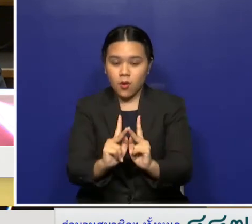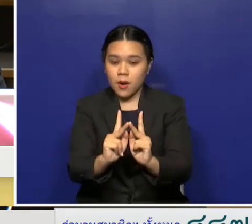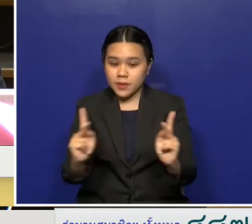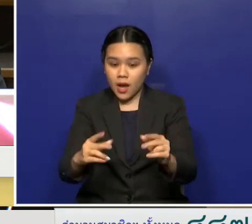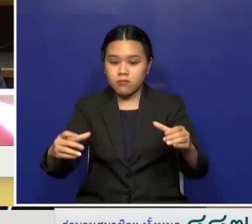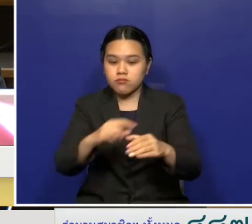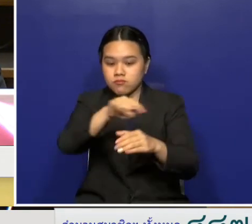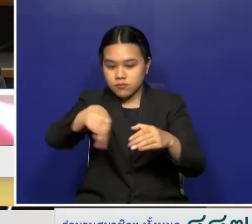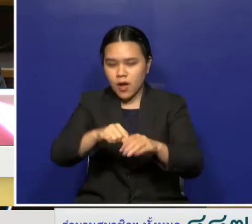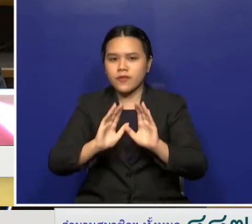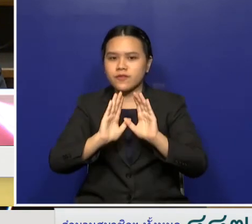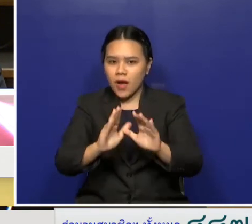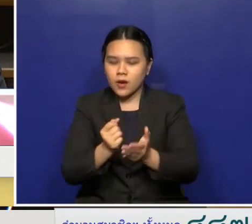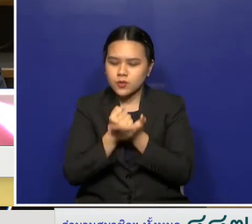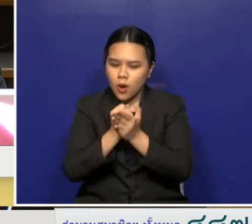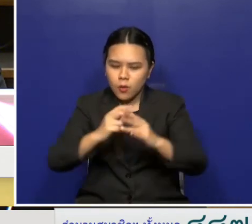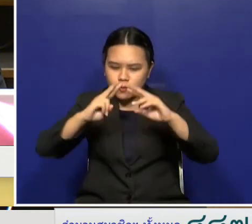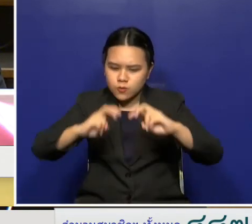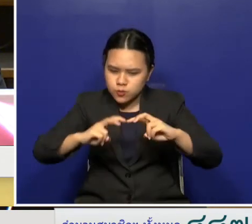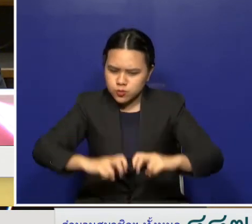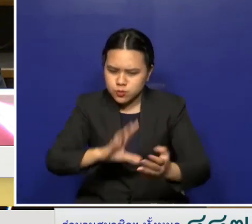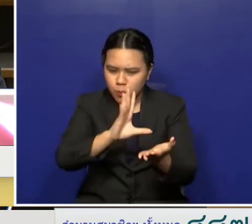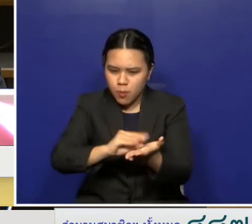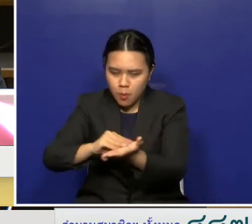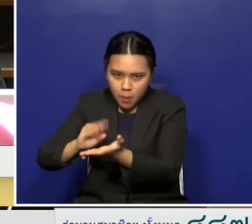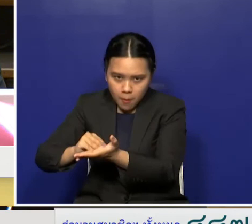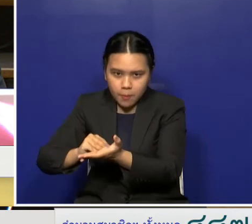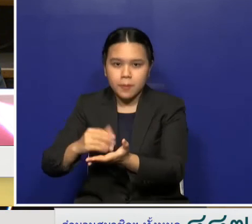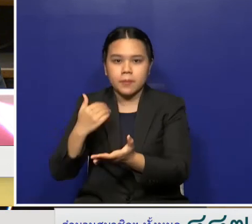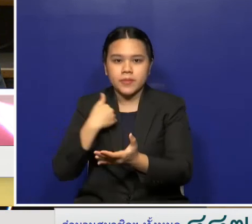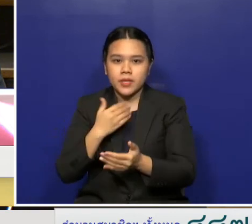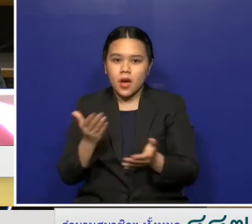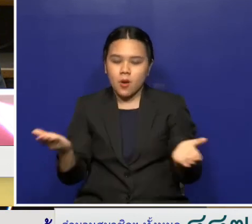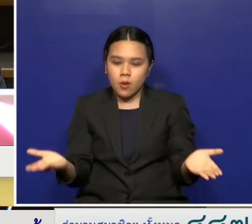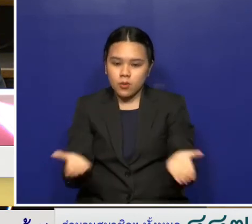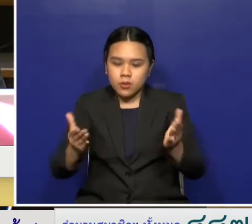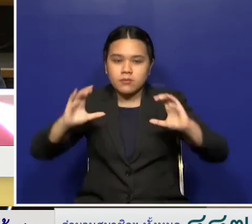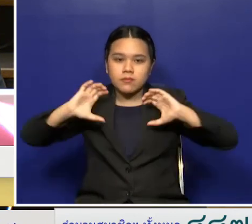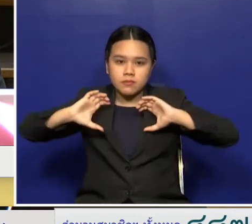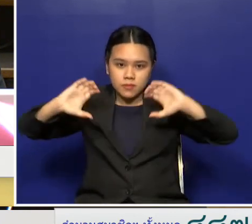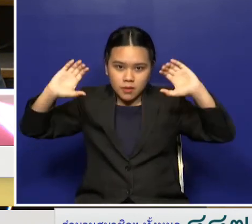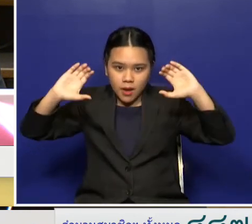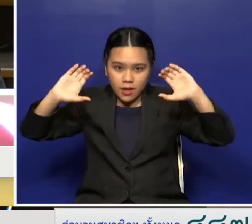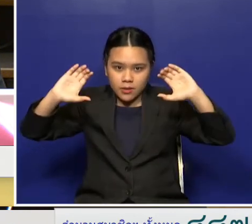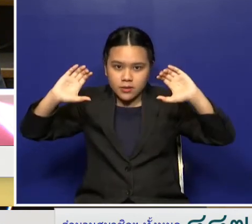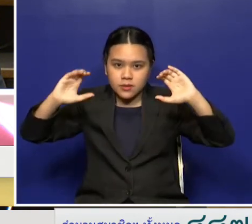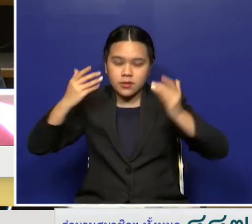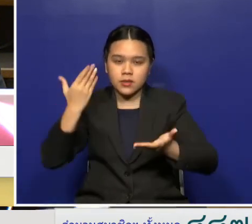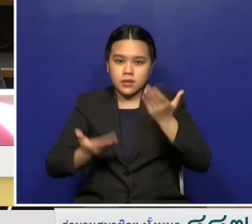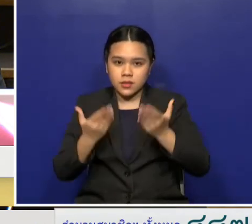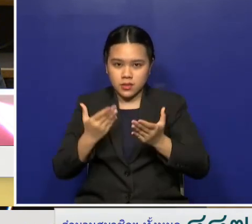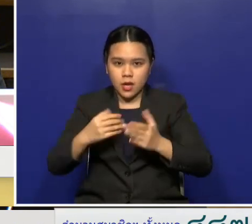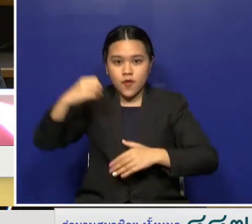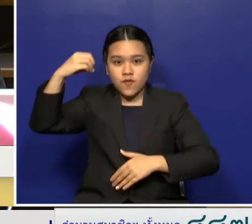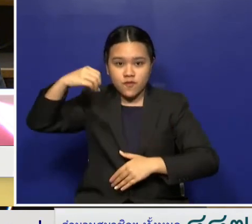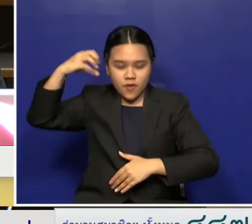าช่วยศึษาหาข้อมูลและหาทางผักดันหรือานหรอใหการรดการไว้ฟ้าดำเน